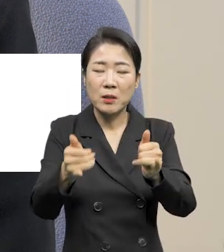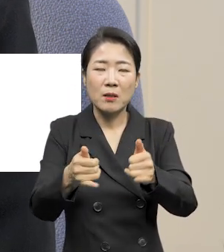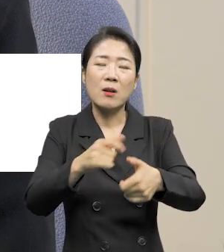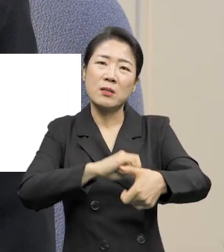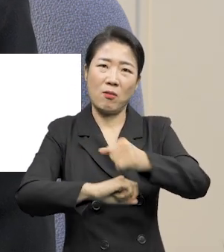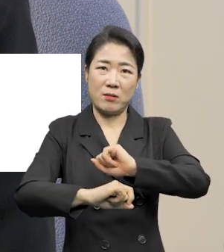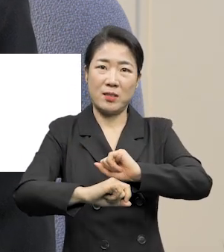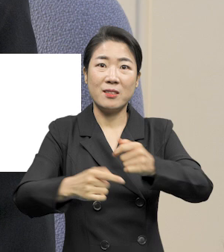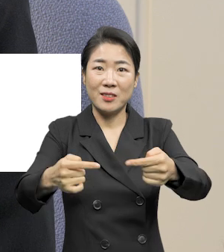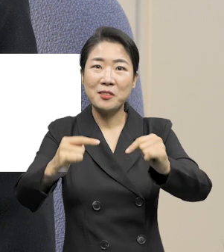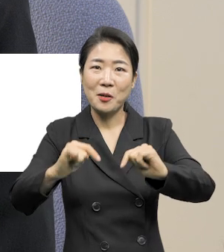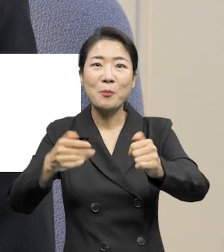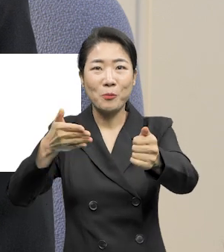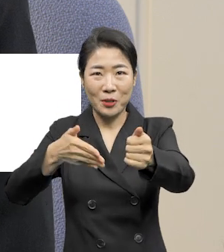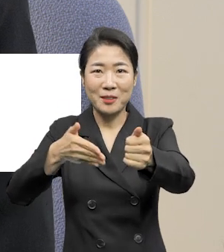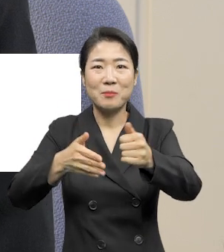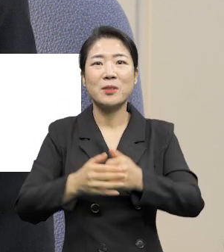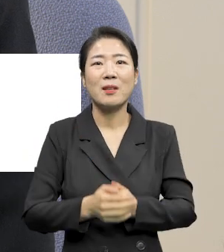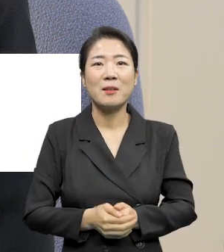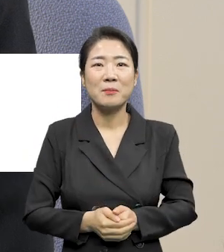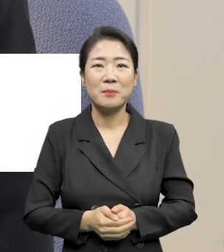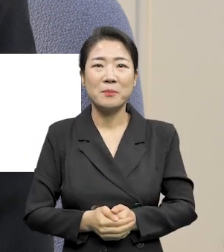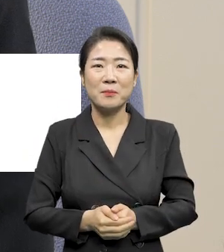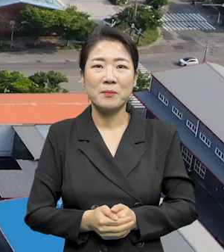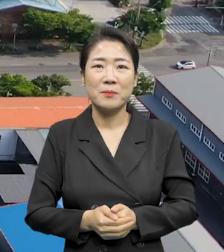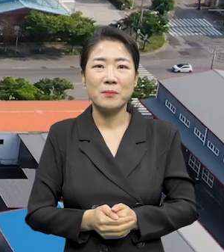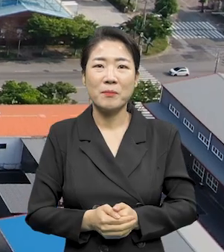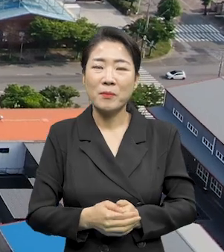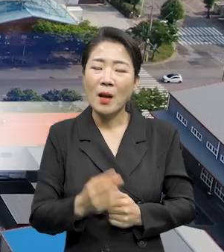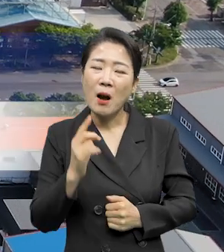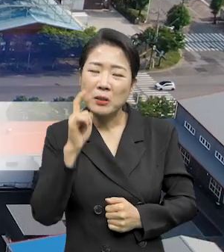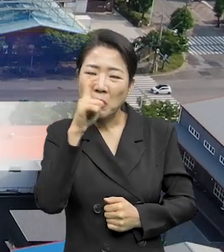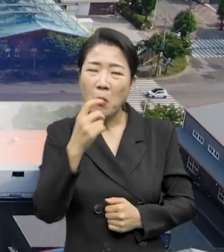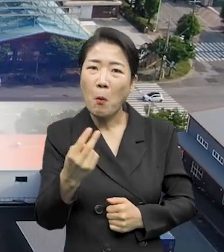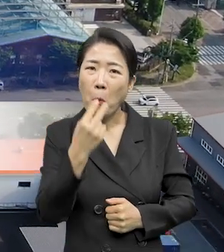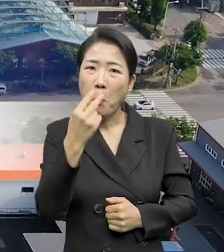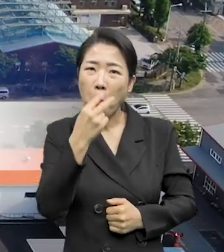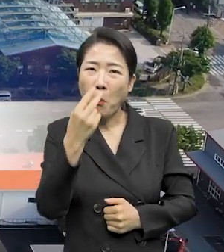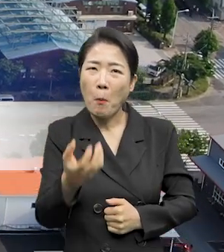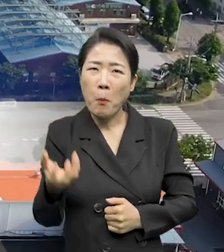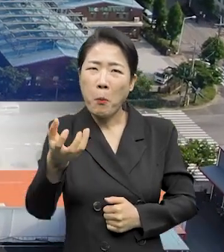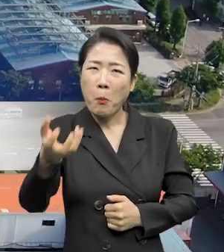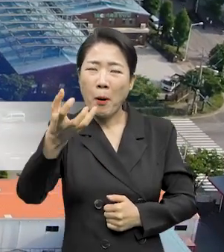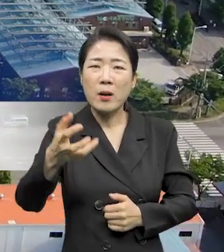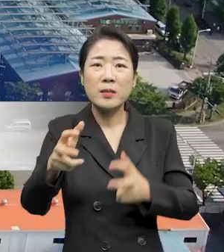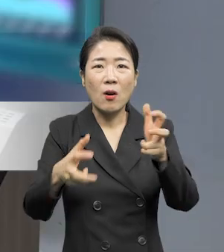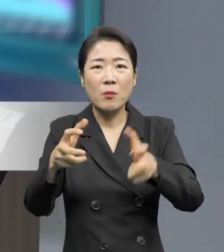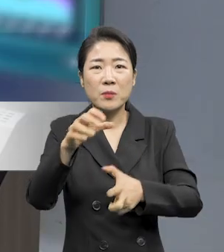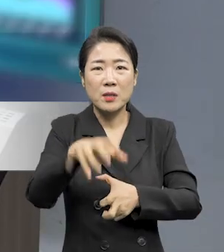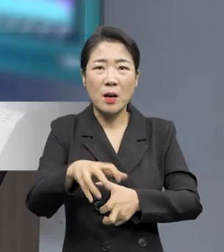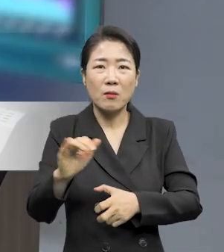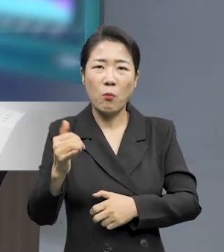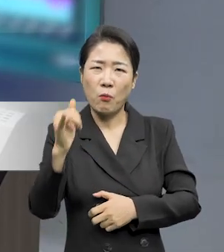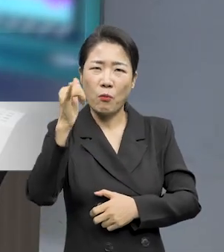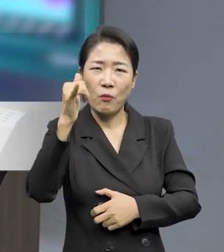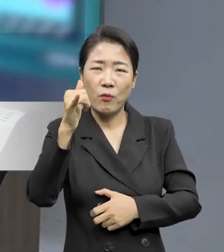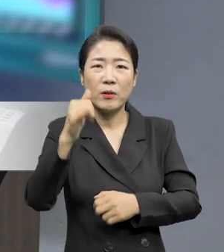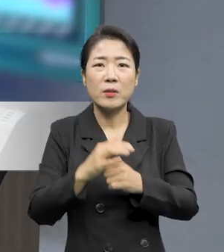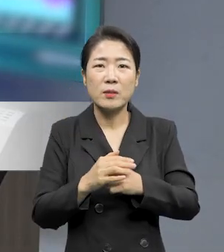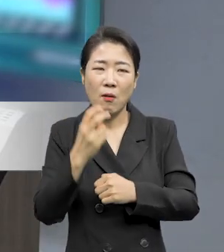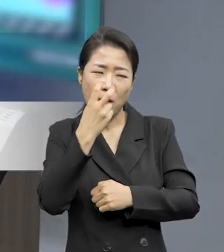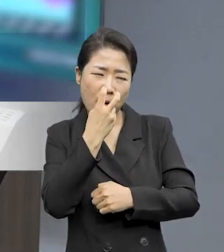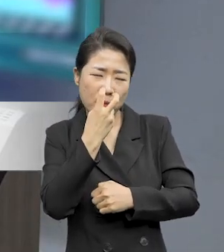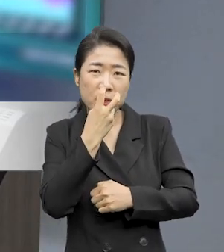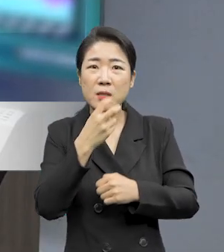만큼 시민들께서는 적극 동참해 주시기 바랍니다. 아울러 대기오염물질 배출 사업장은 드론 등 첨단